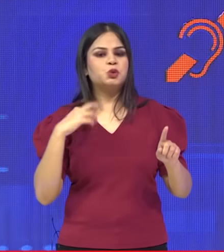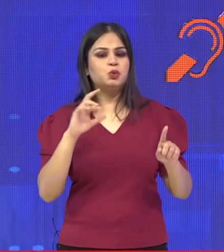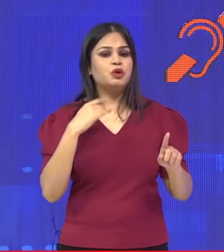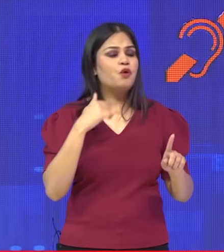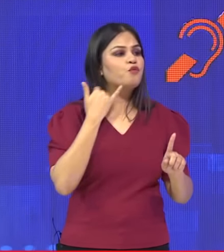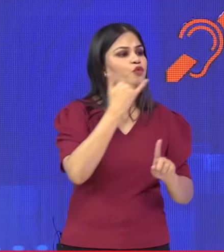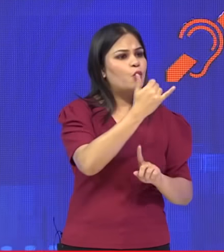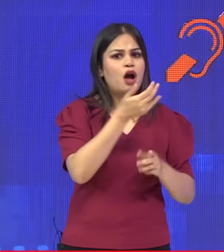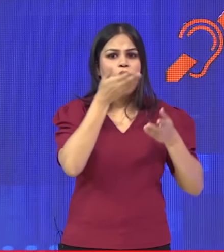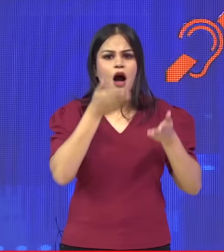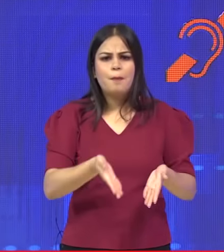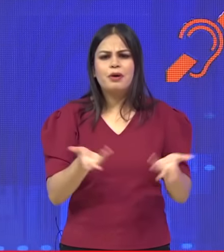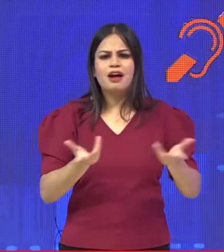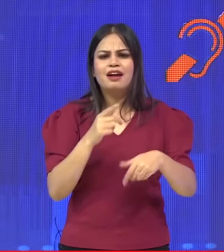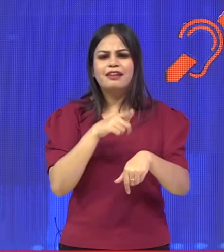कर लेट हूं